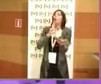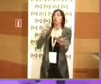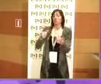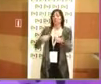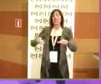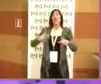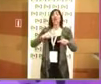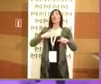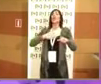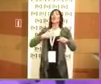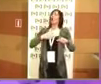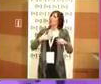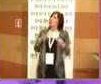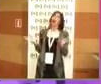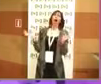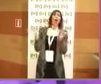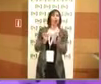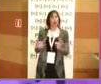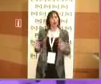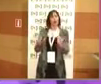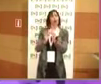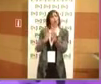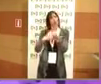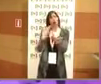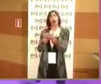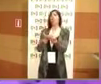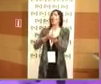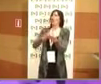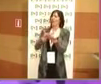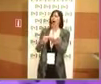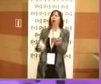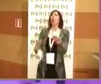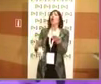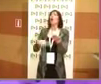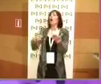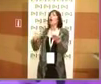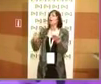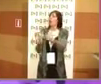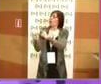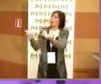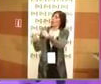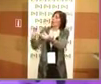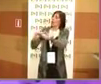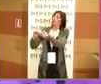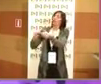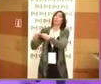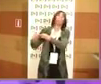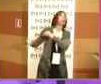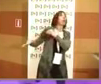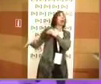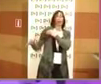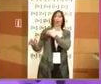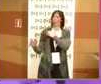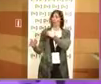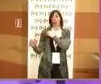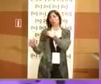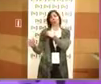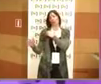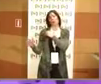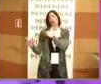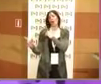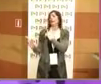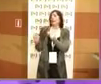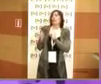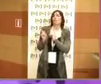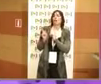che siamo tutti d'accordo con quei valori e poi perdere nel rapporto con la società italiana. La difesa di